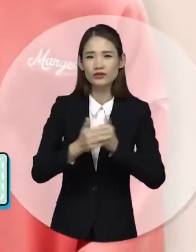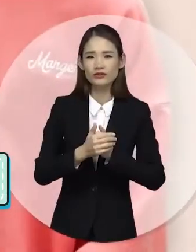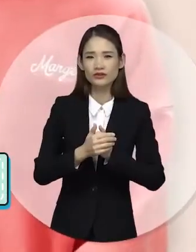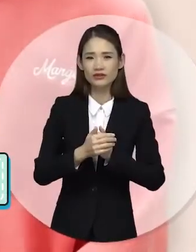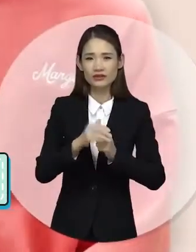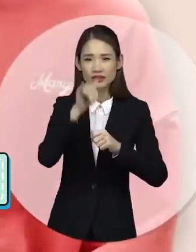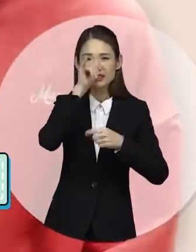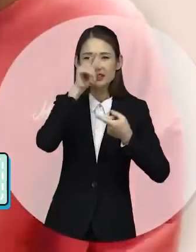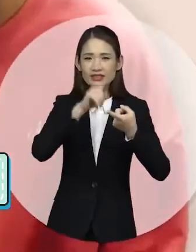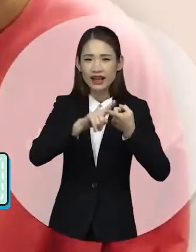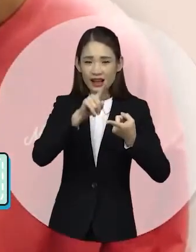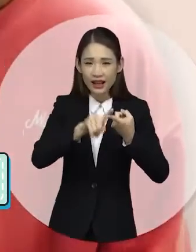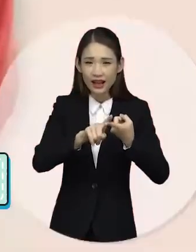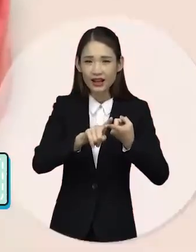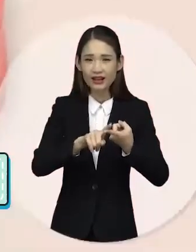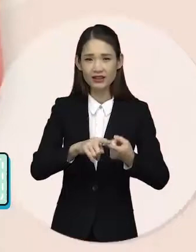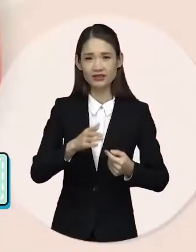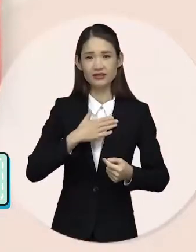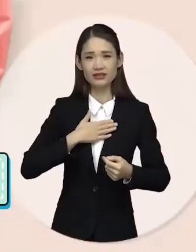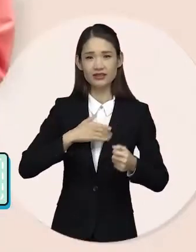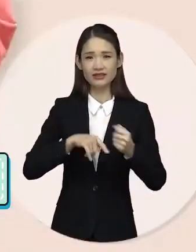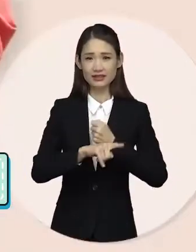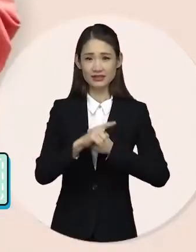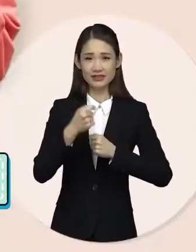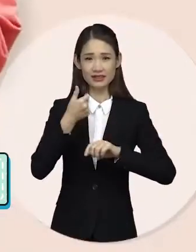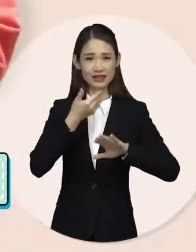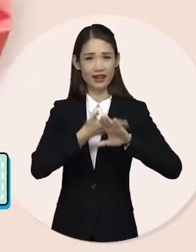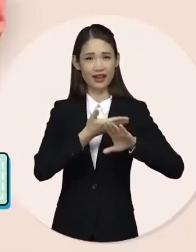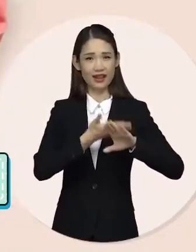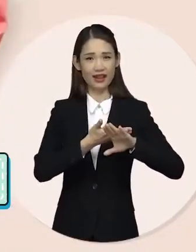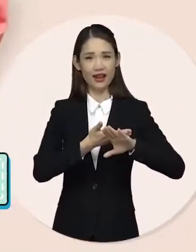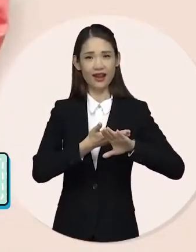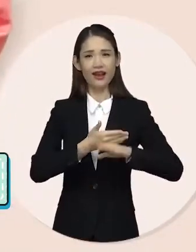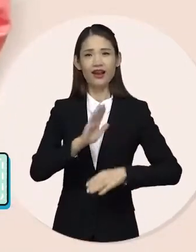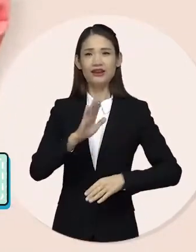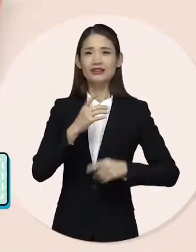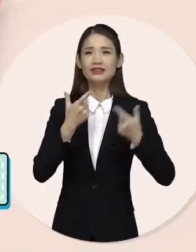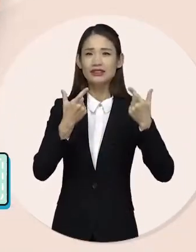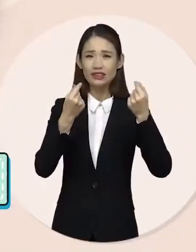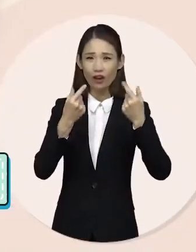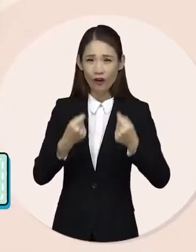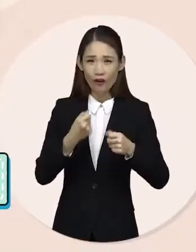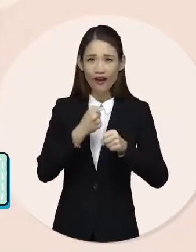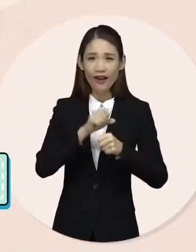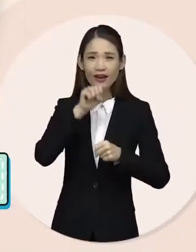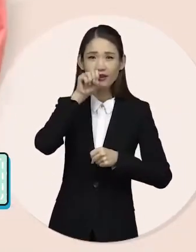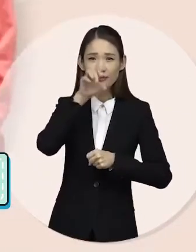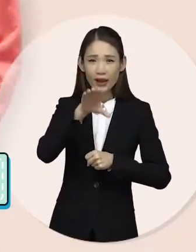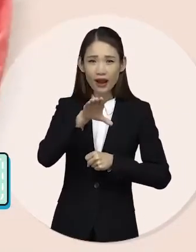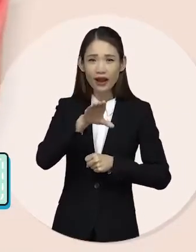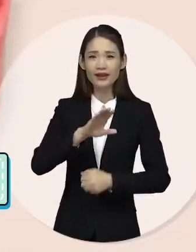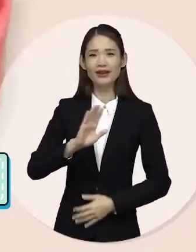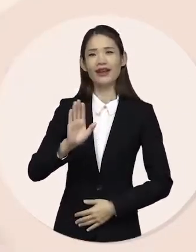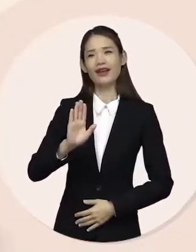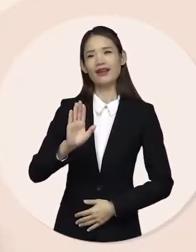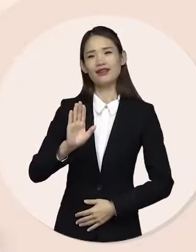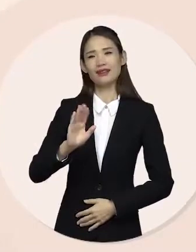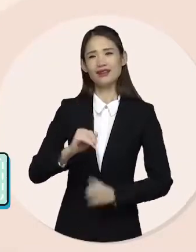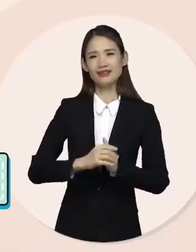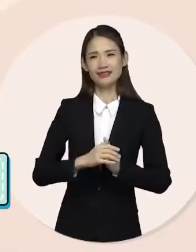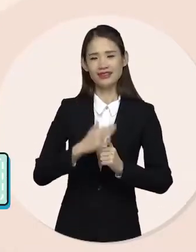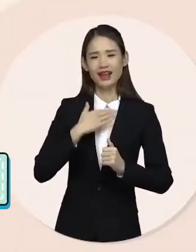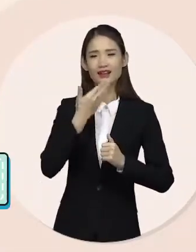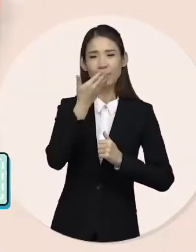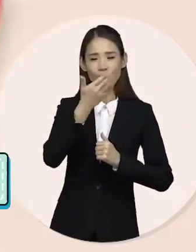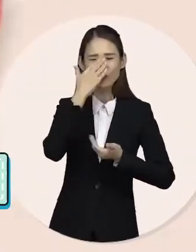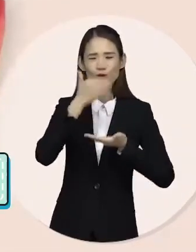존중해. 난 너 있는 그대로, 난 너가 막 내가 나랑 다르다고 해서 나는 야 이렇게 해야 돼 라고 말하지 하는 것 않아. 같은데?